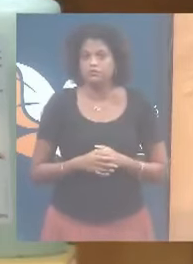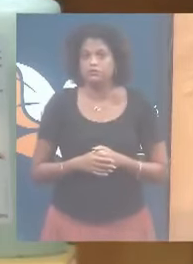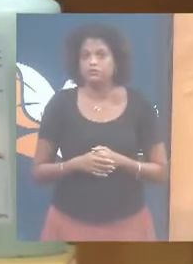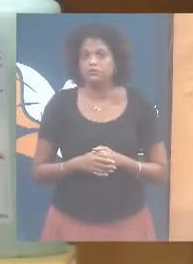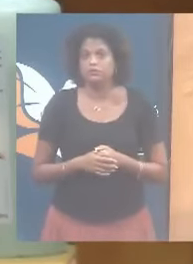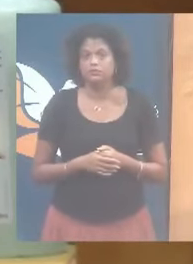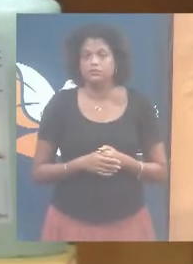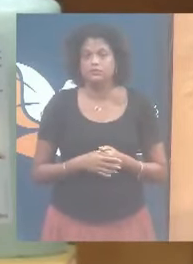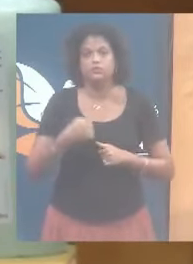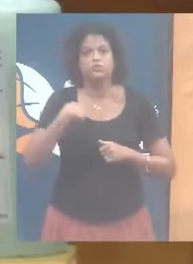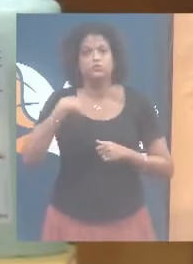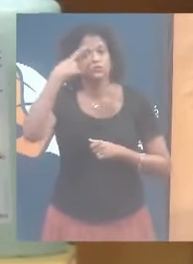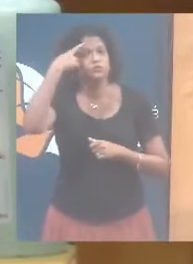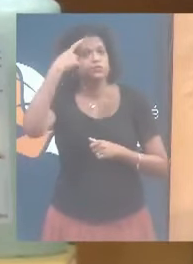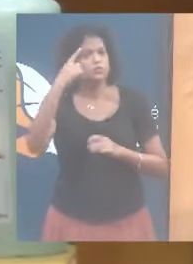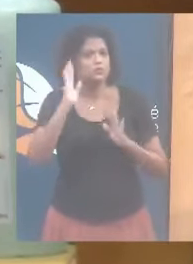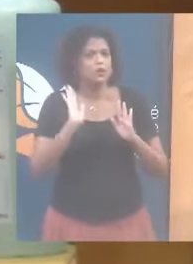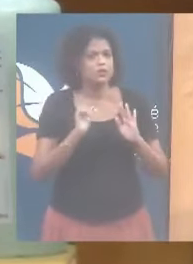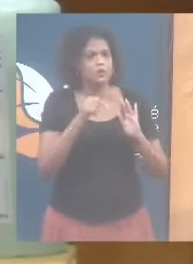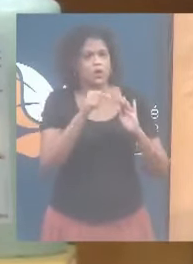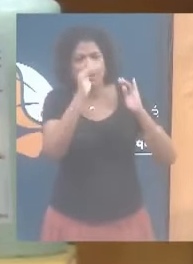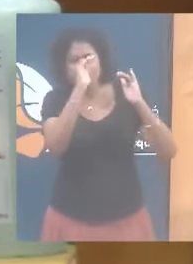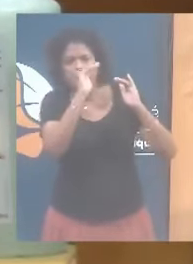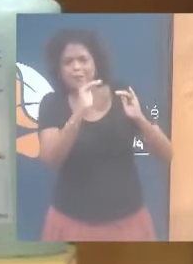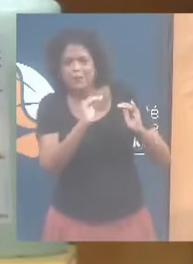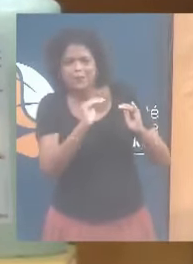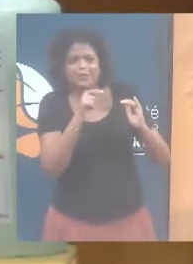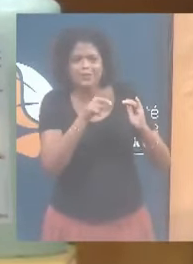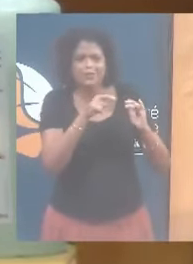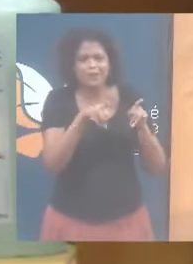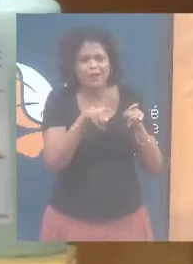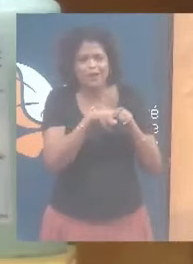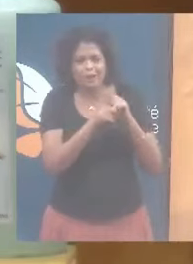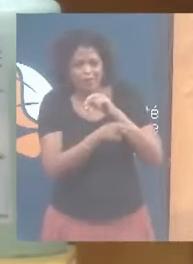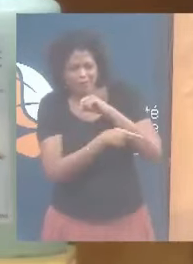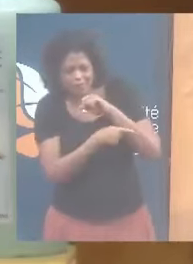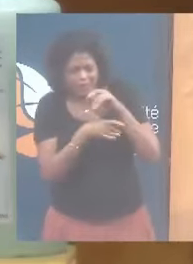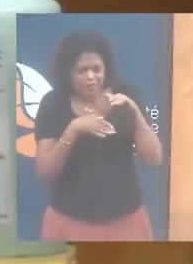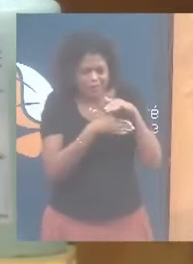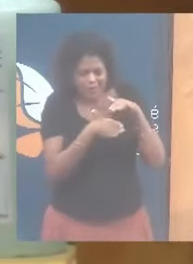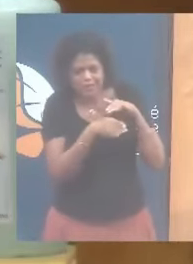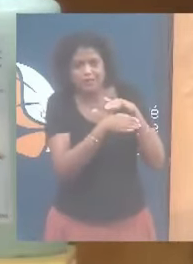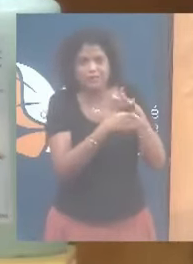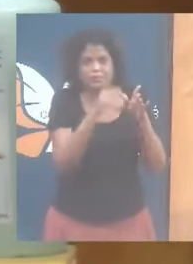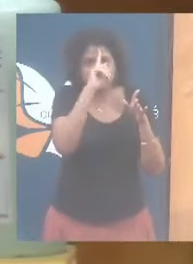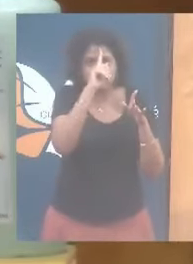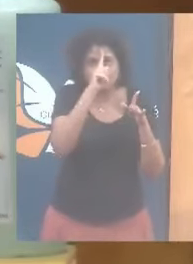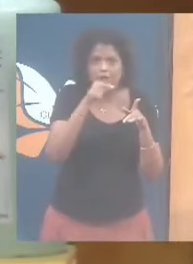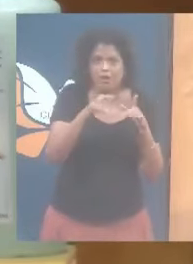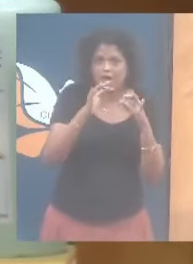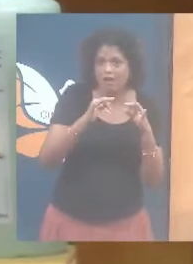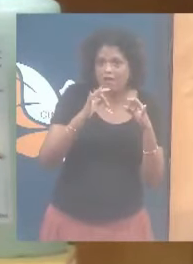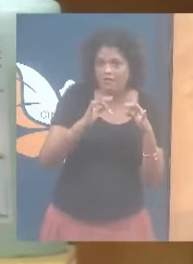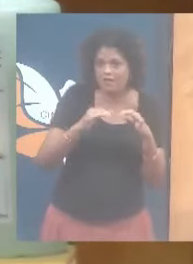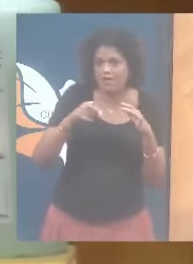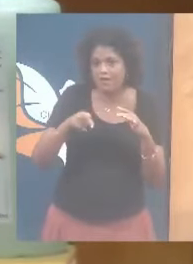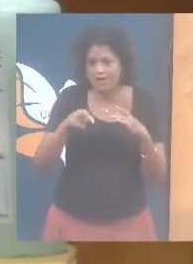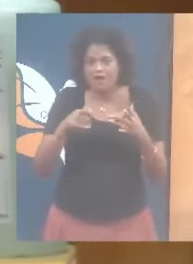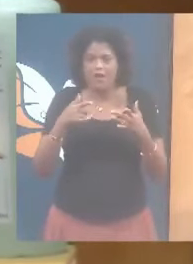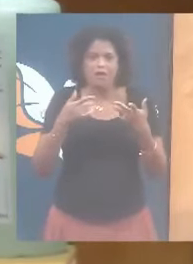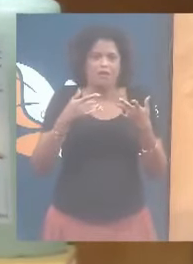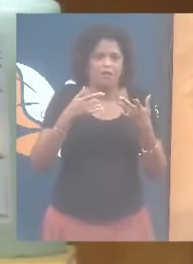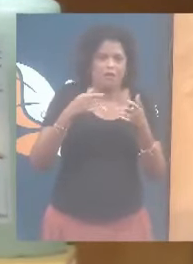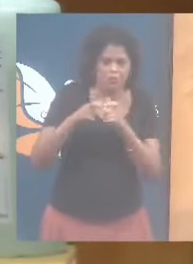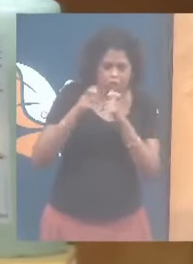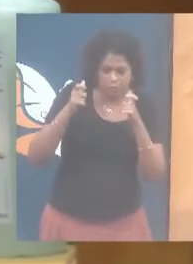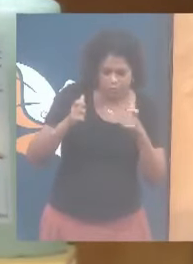Et je pense que ça met à l'abri contre toutes les tentations, parce qu'il y a de la spéculation foncière, il y a toujours des promoteurs, il y a ceci,